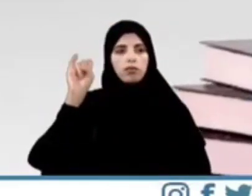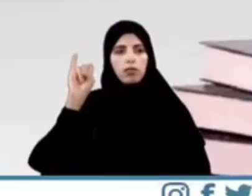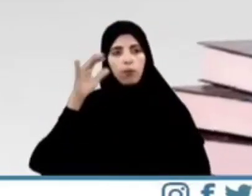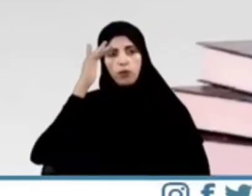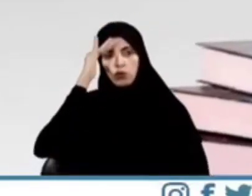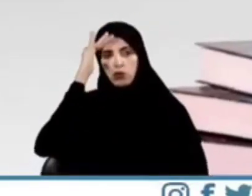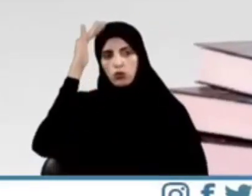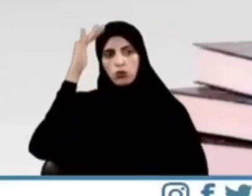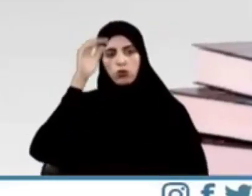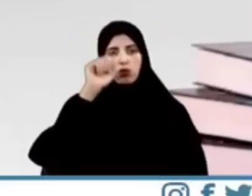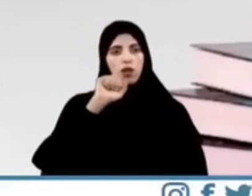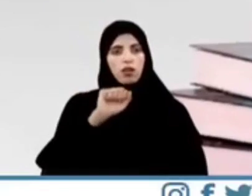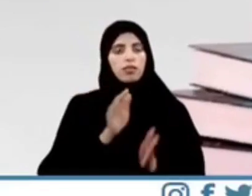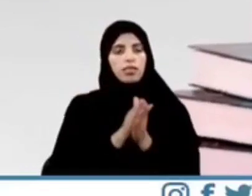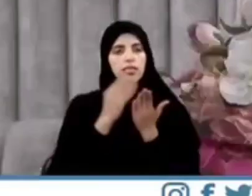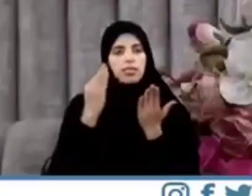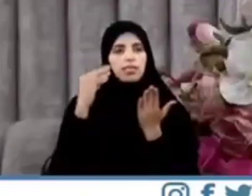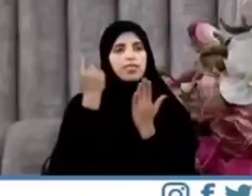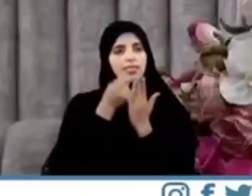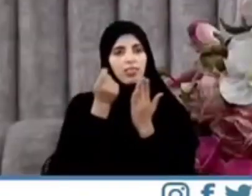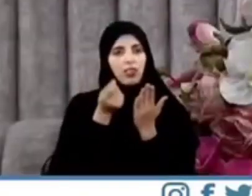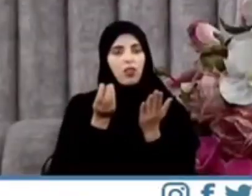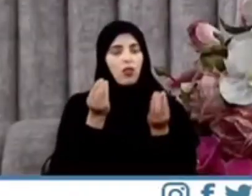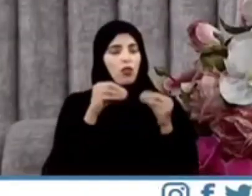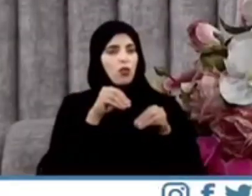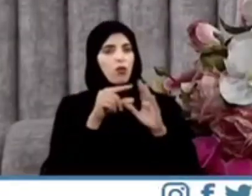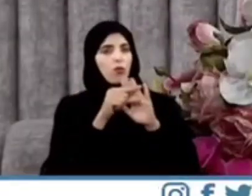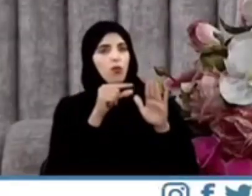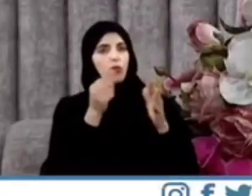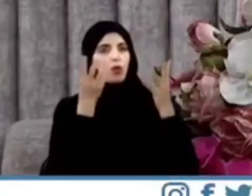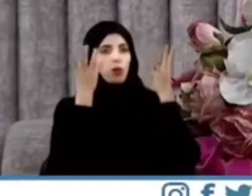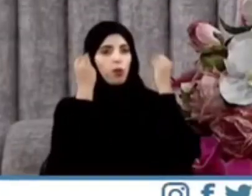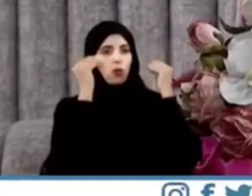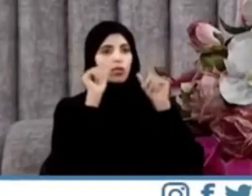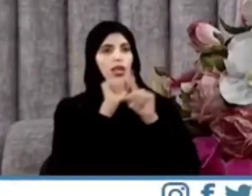شكرا جزيلا لك على طبعا هذه الإضاءة على هذا الكتاب. شكرا جزيلا.